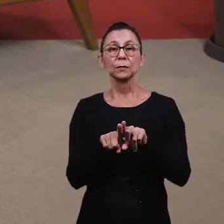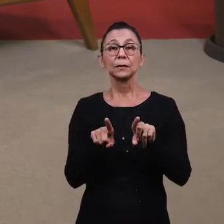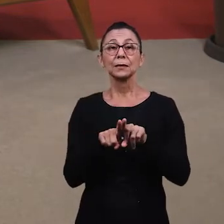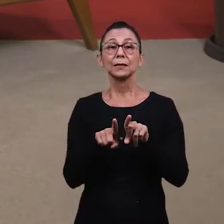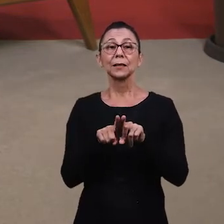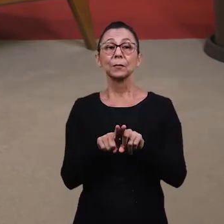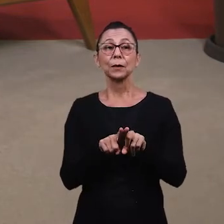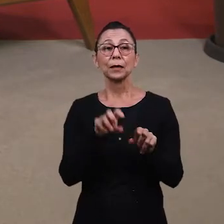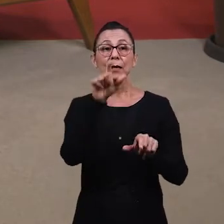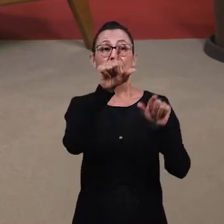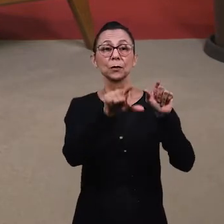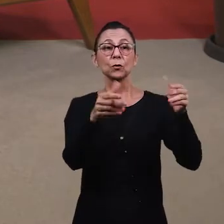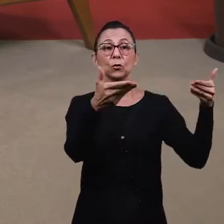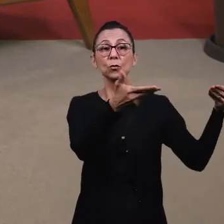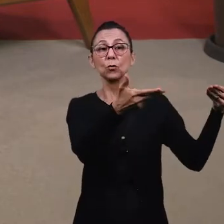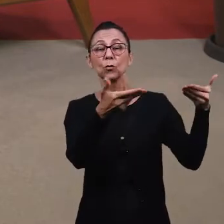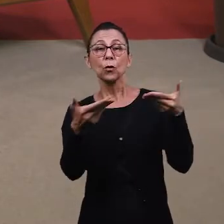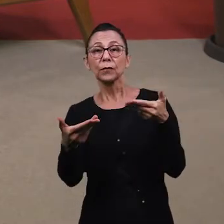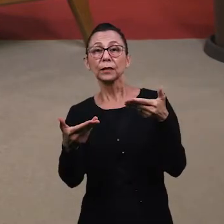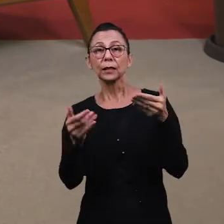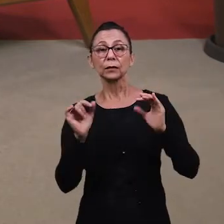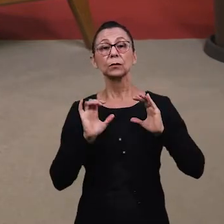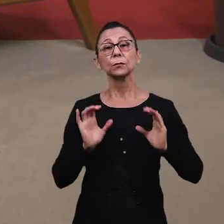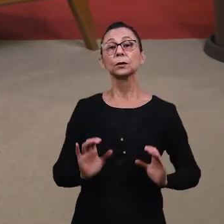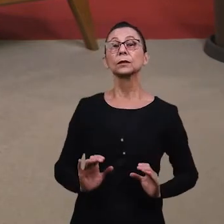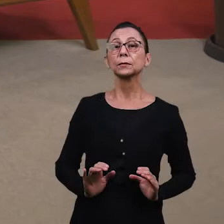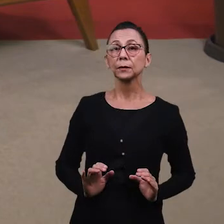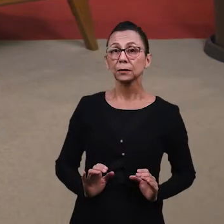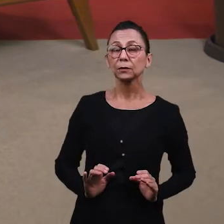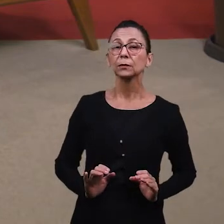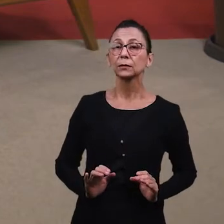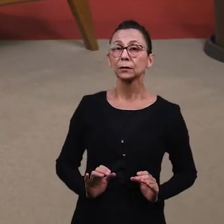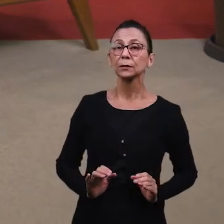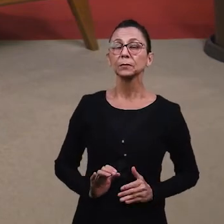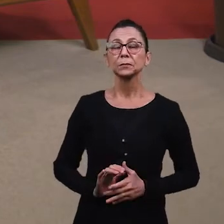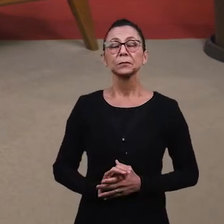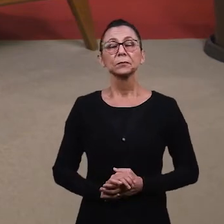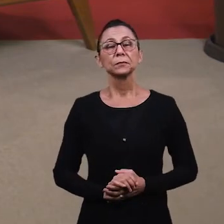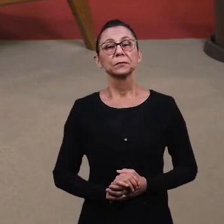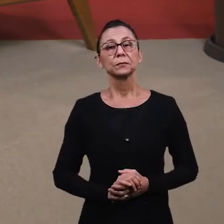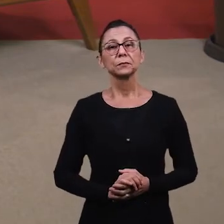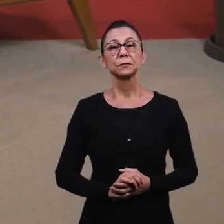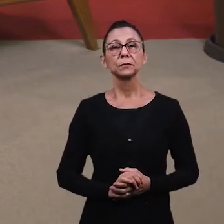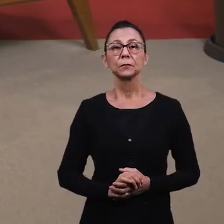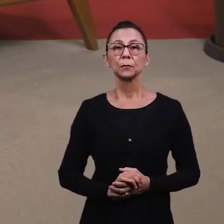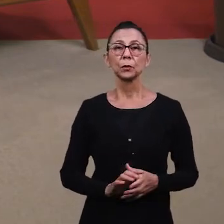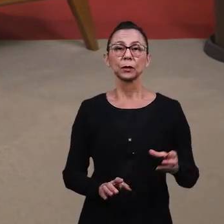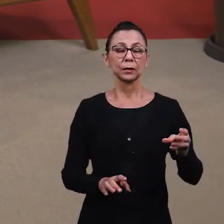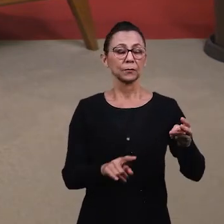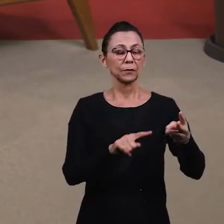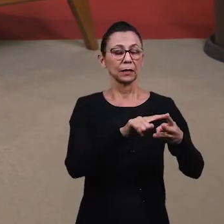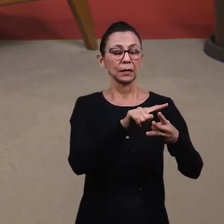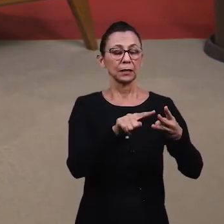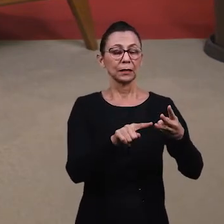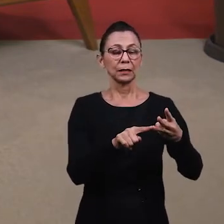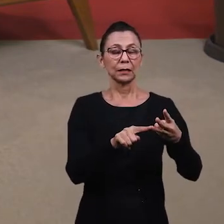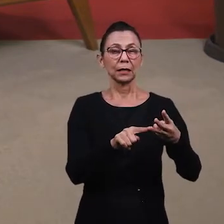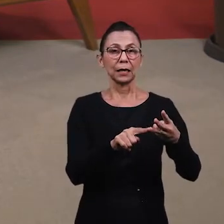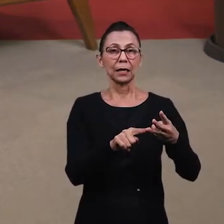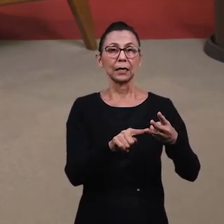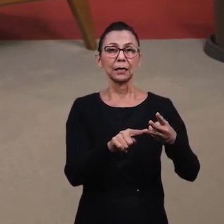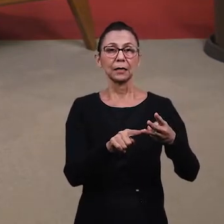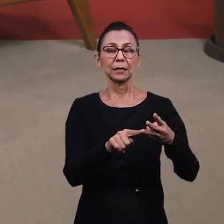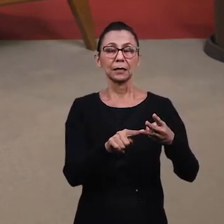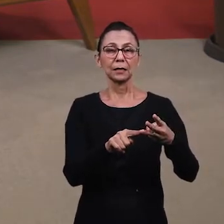que nous avons déjà traité ici, mais aussi des réactions des invités pour participer. Donc d'abord, nous allons